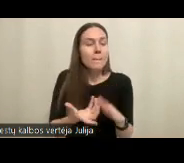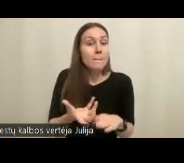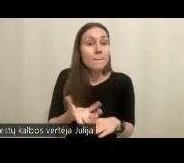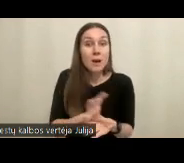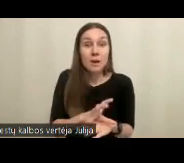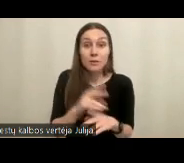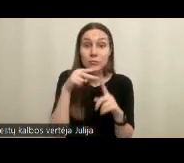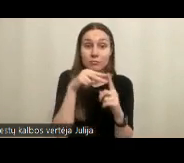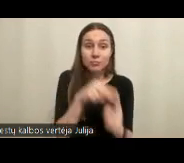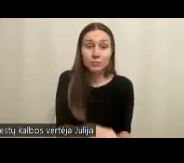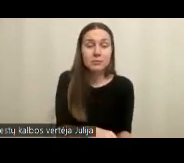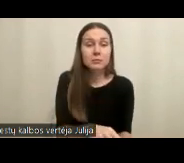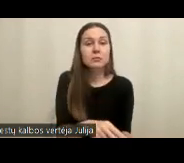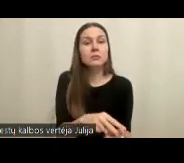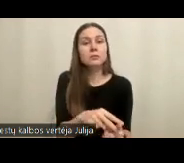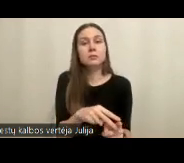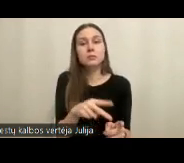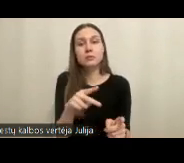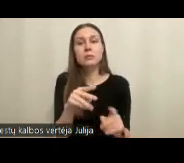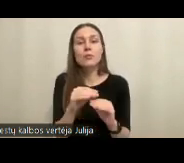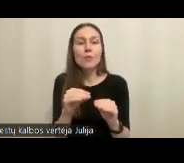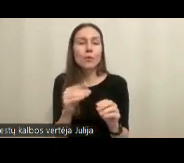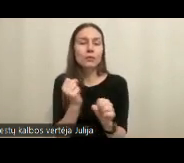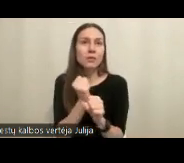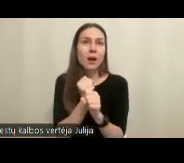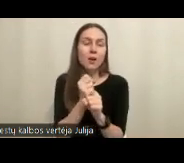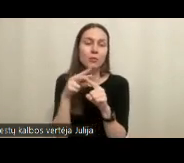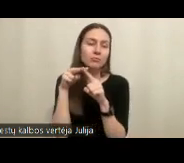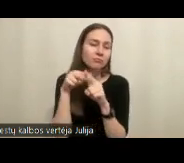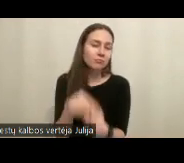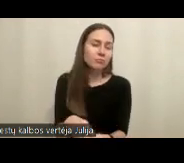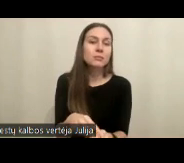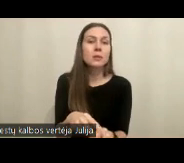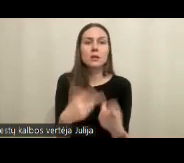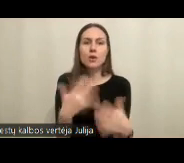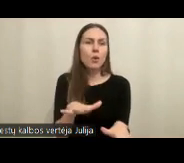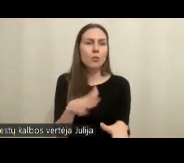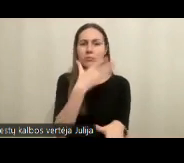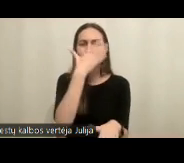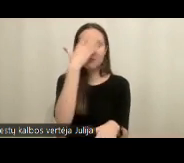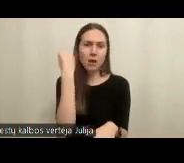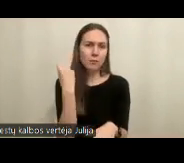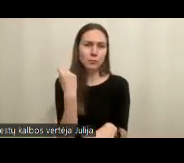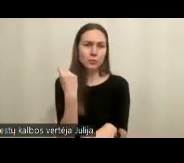spaudimas mokytams tampa ir darbo krūviai per dideli, tai buvo kažkur pamesta, pamiršta,